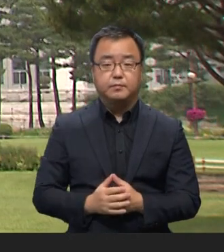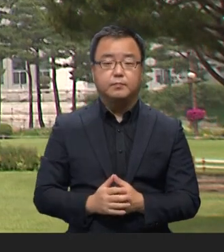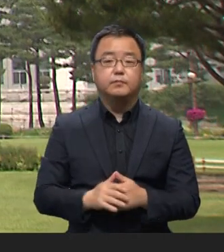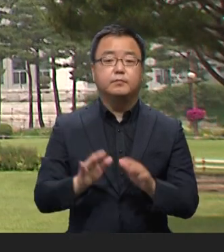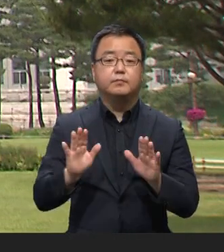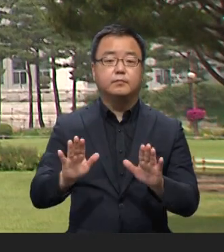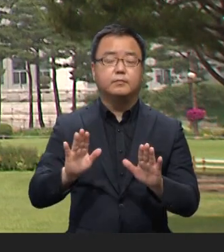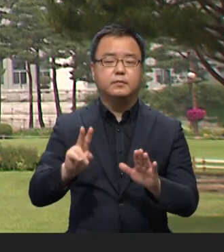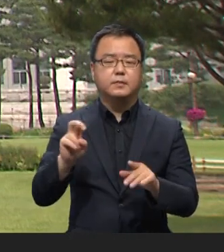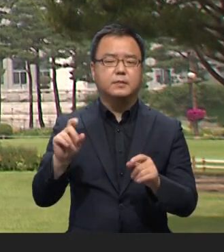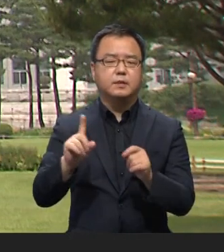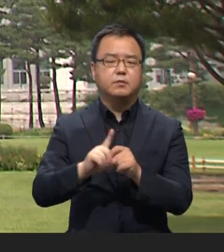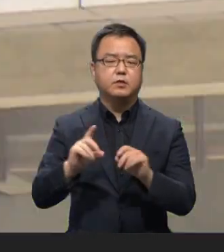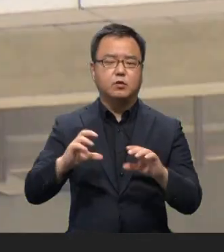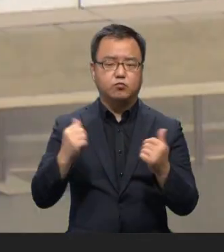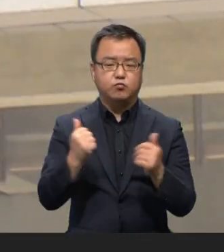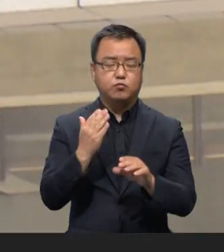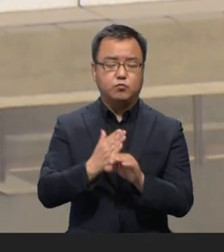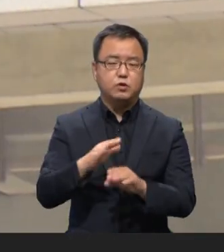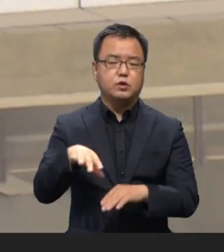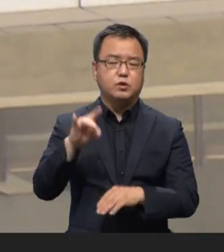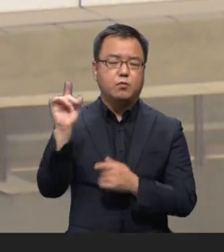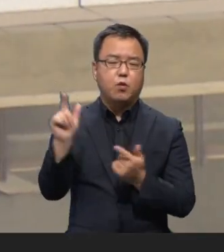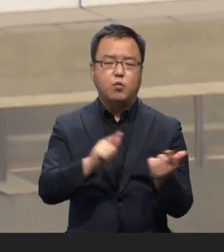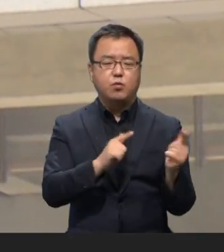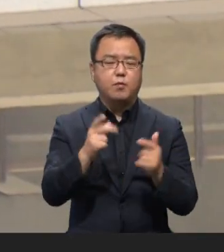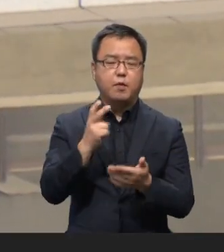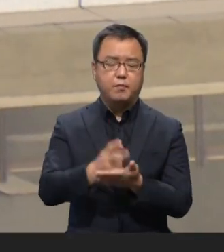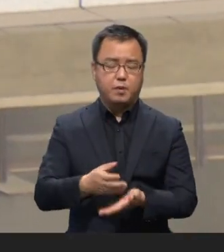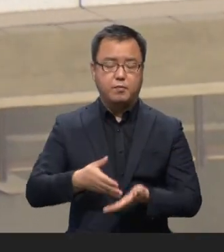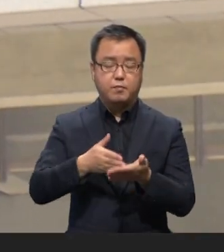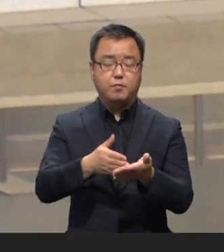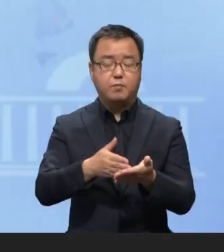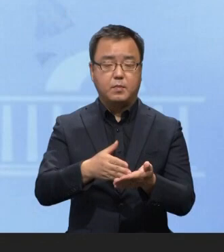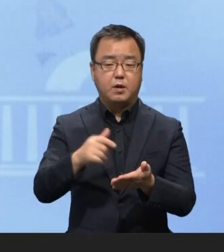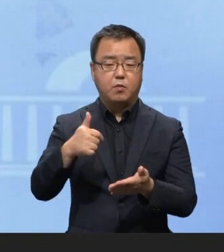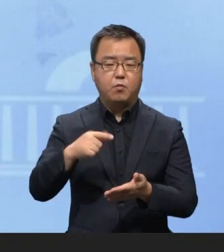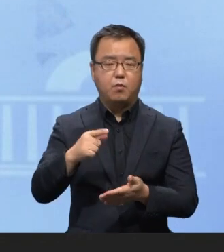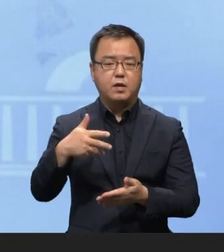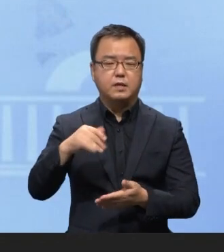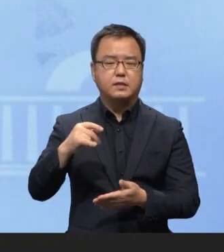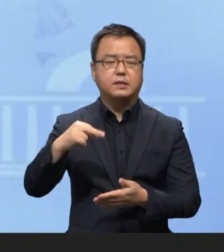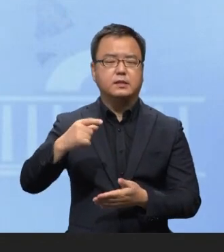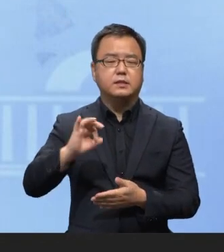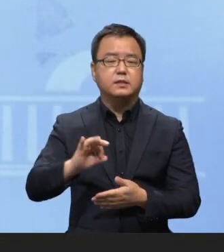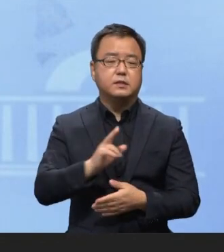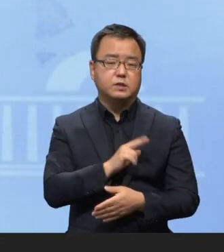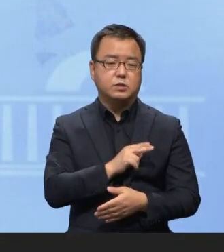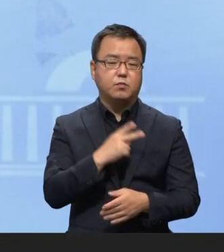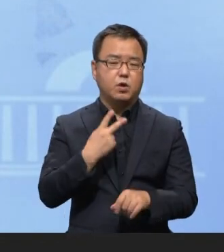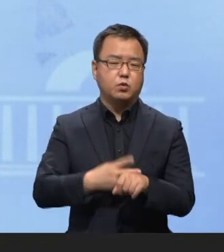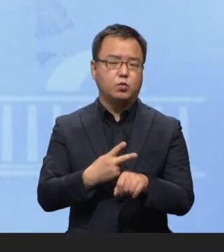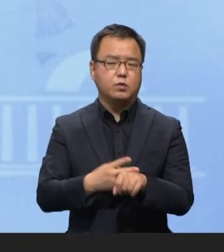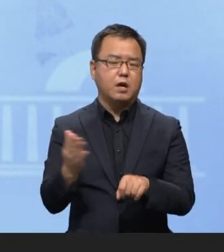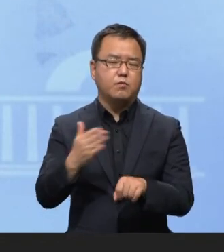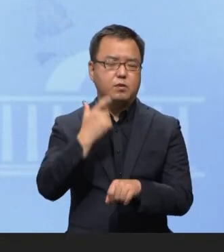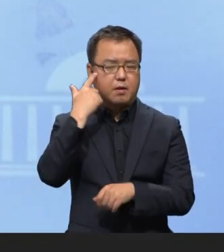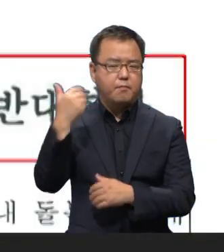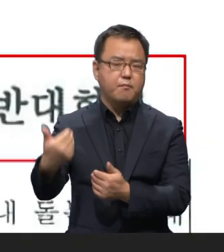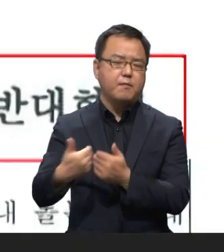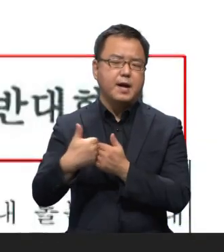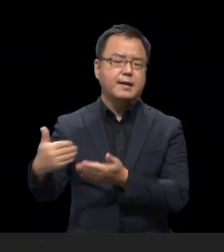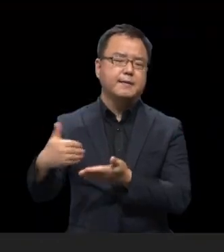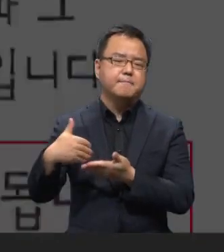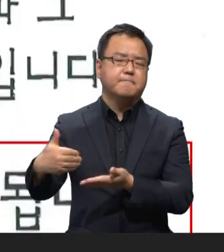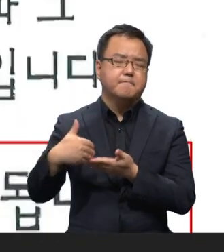이번이 11대 국회 들어 처음 운 종일 돌봄 법안을 발의한 더불어 민주당 권칠승 원은 교사들의 거센 항의를 받았습니다